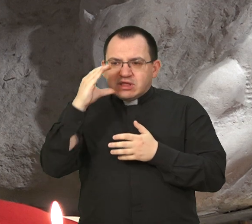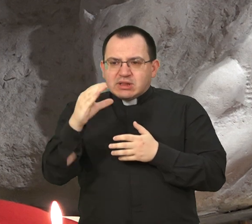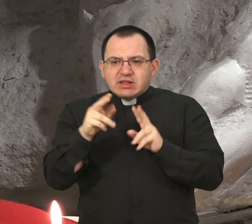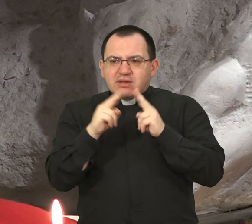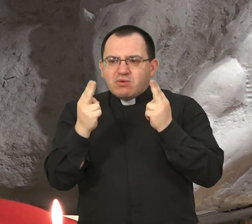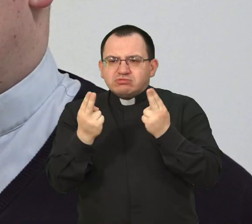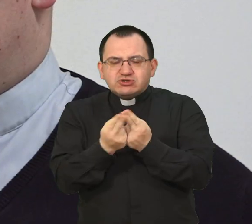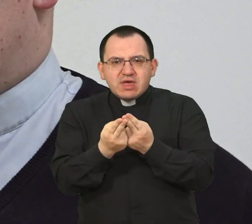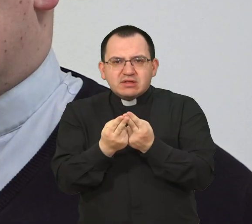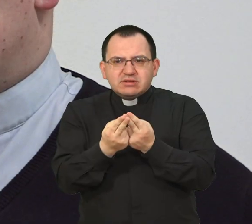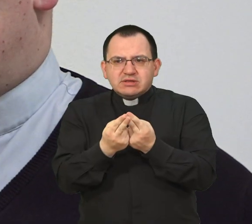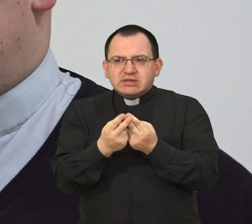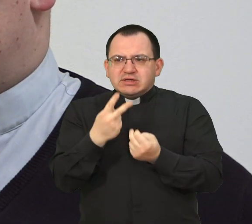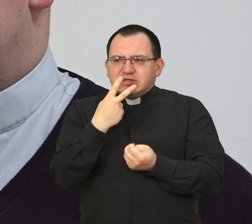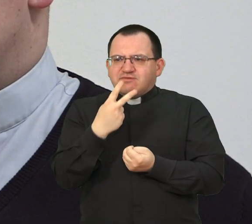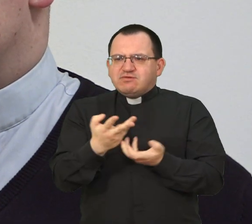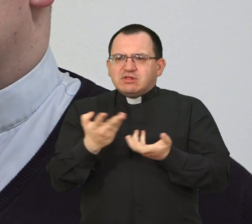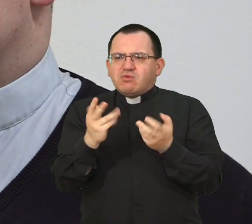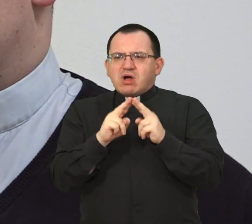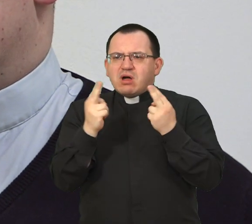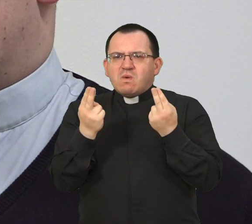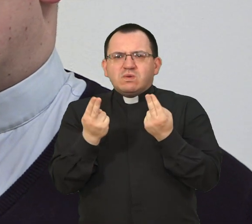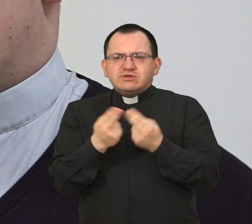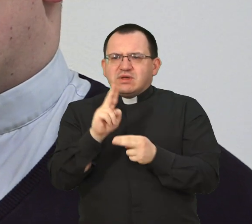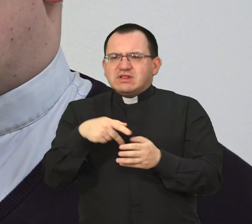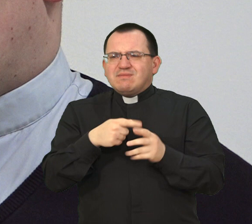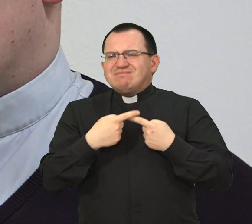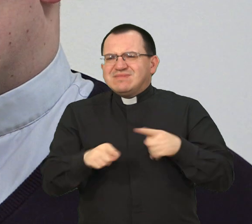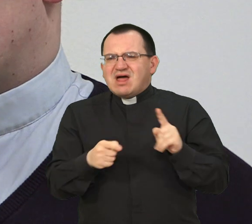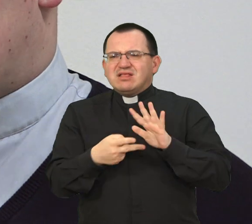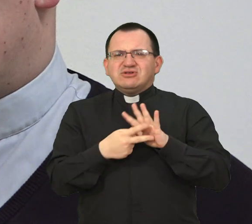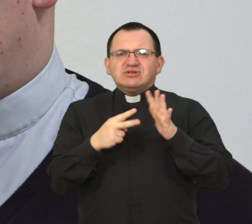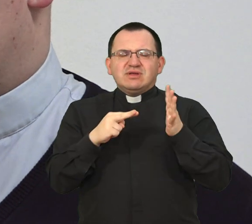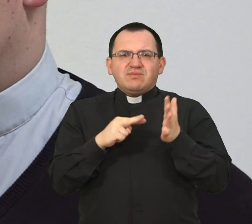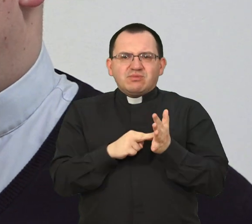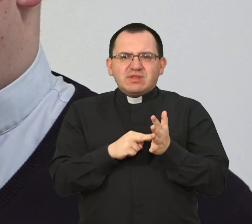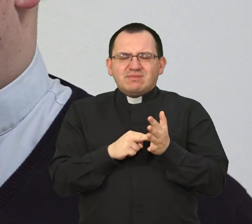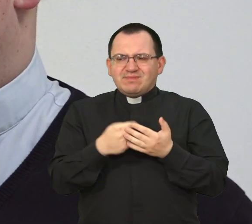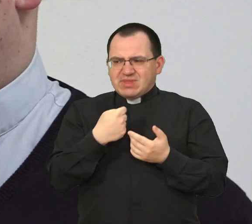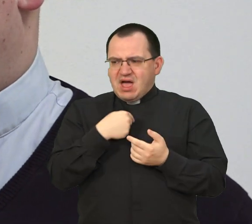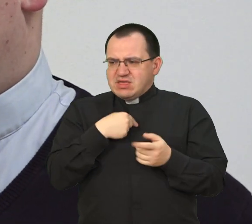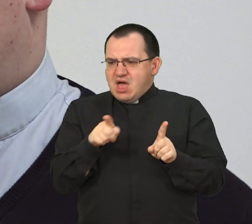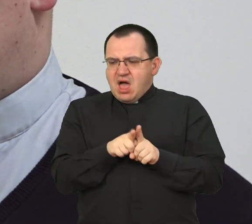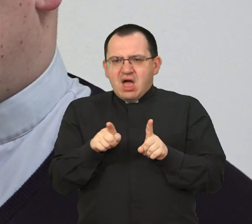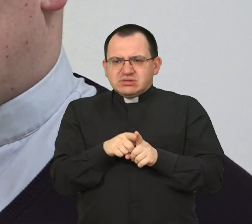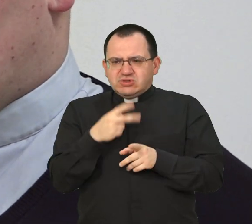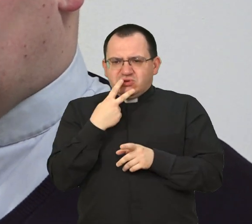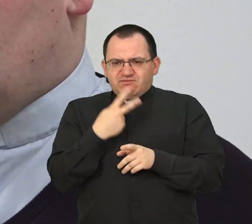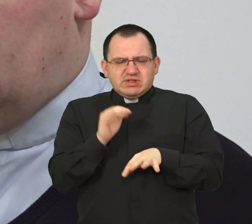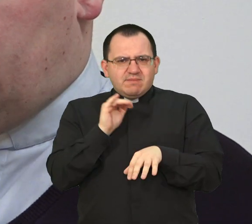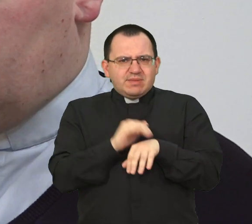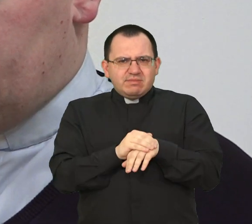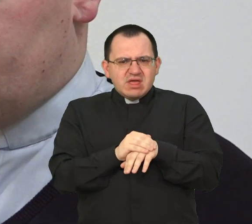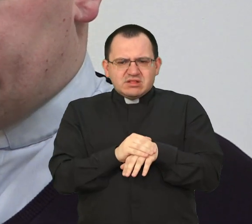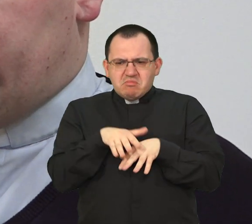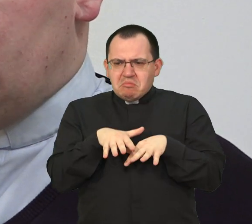se današnji svijet susreće stvarno s mnogim problemima, a i ono što sam sam doživio kao župnik, da se mnogi